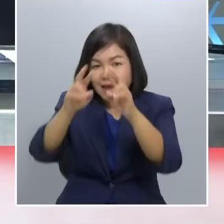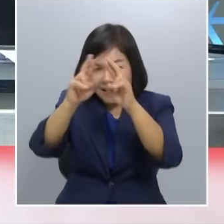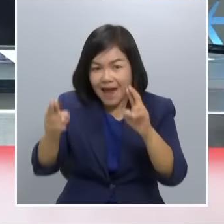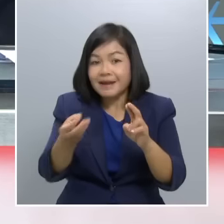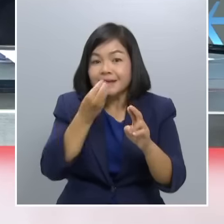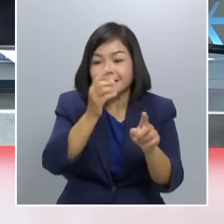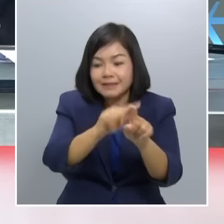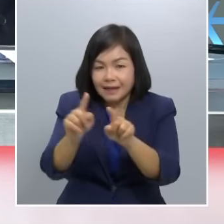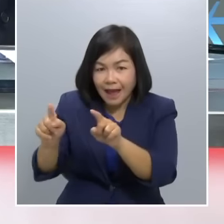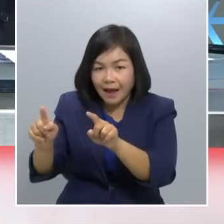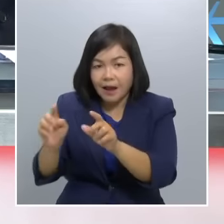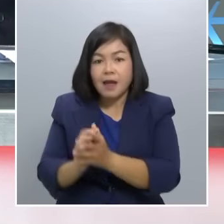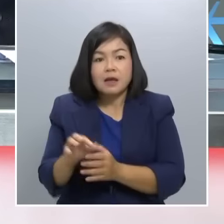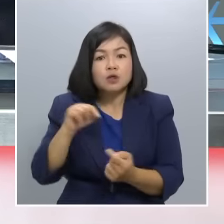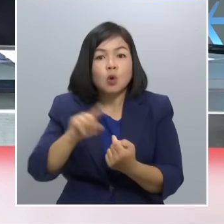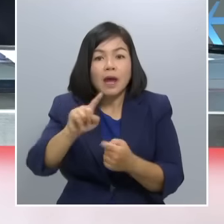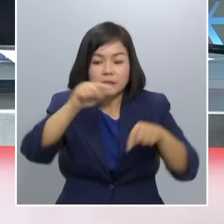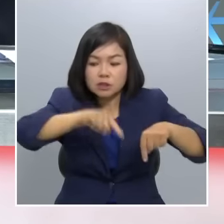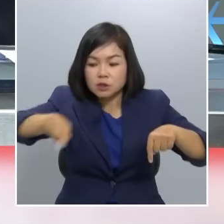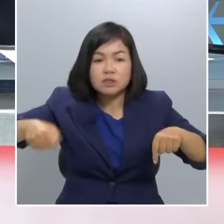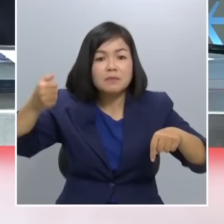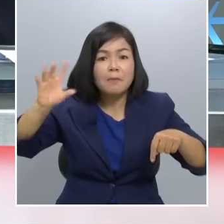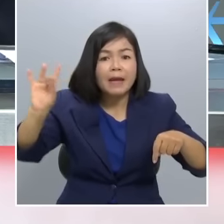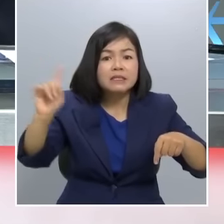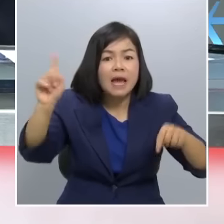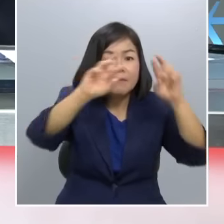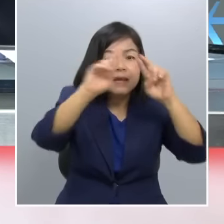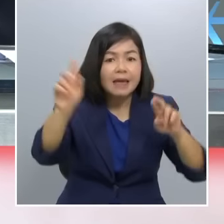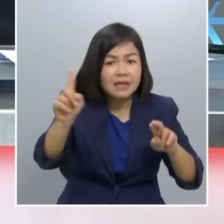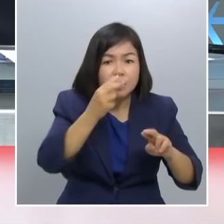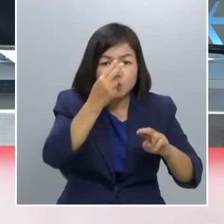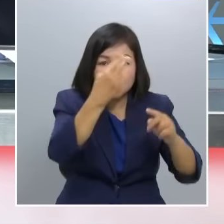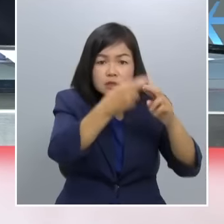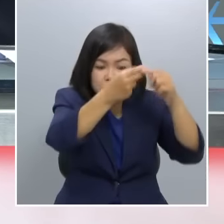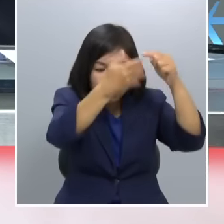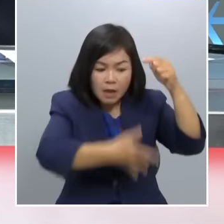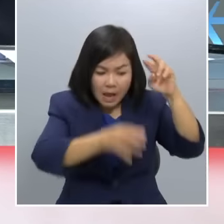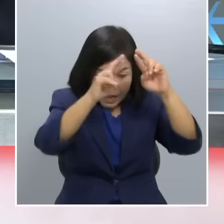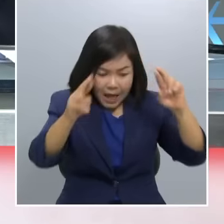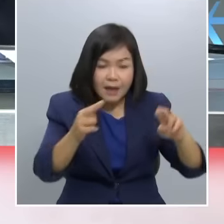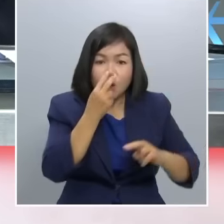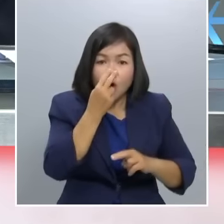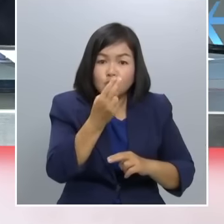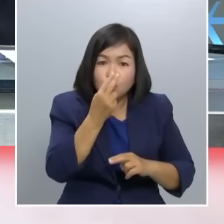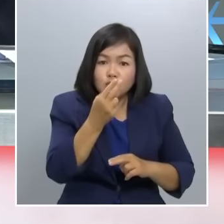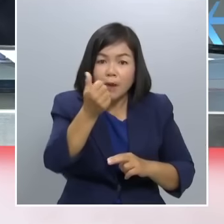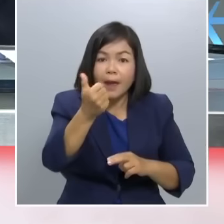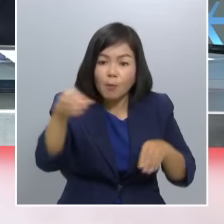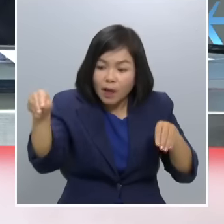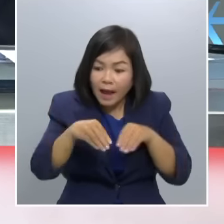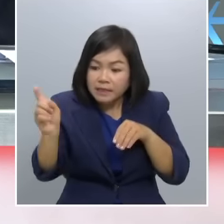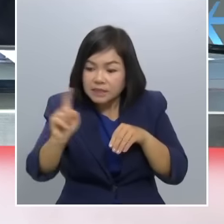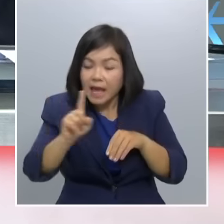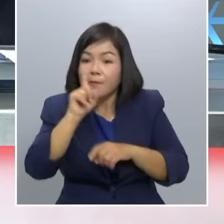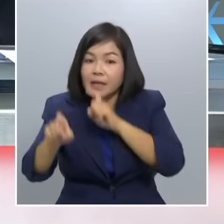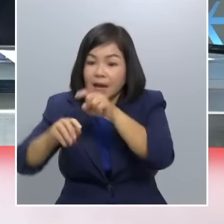ๆนั้นนะฮะเรามีเรามีจุดมั้ยฮะ 18จุดโชว์ให้ดูอีกสักทีได้มั้ยค่ะขอดู 18จุดเผื่อว่าใครจะอยู่แถวนั้นแล้วไปถาม